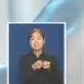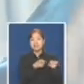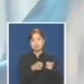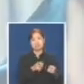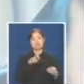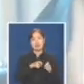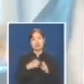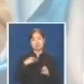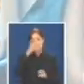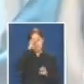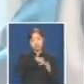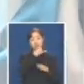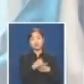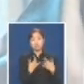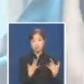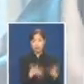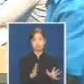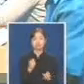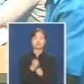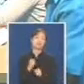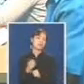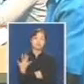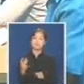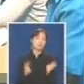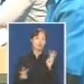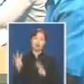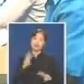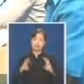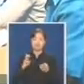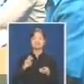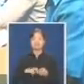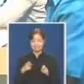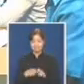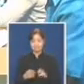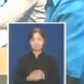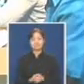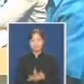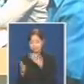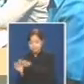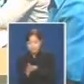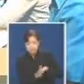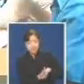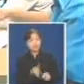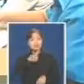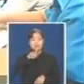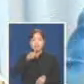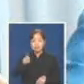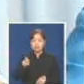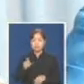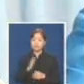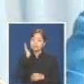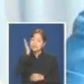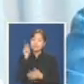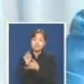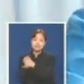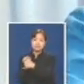ะคะในส่วนของน้องต้นอีกนิดหนึ่งแล้วกันเพราะว่าไปก็มาจากจังหวัดสุรินทร์ใช่ไหมคะเคยคิดไหมว่าจบมาแล้ว